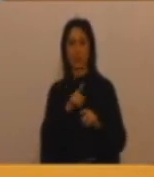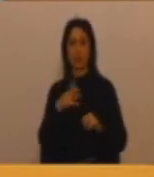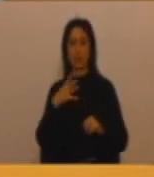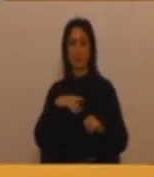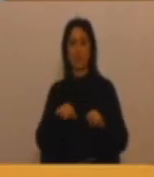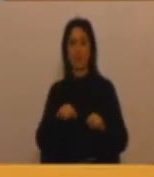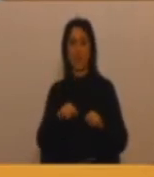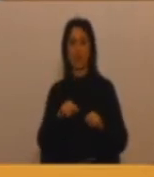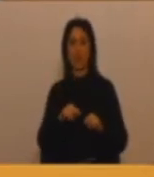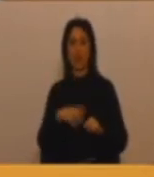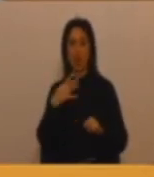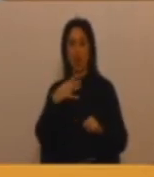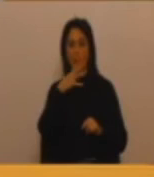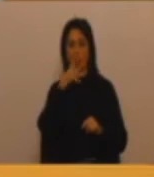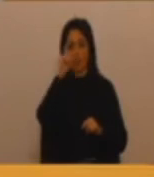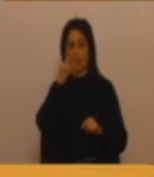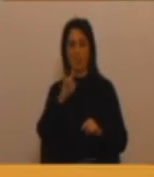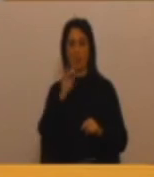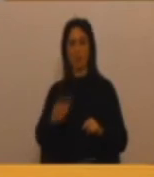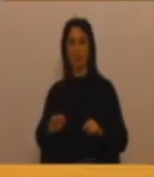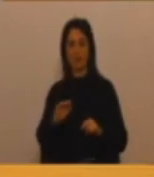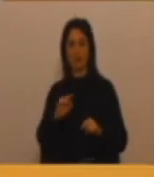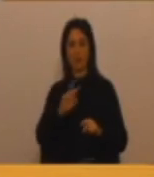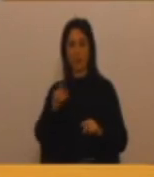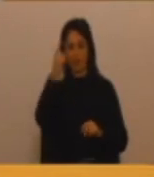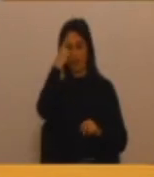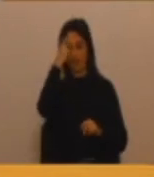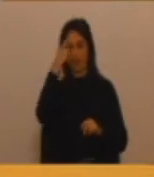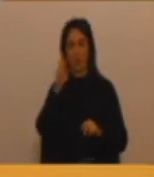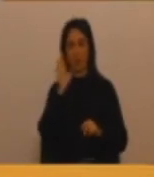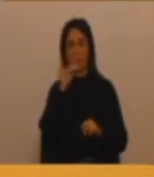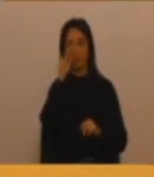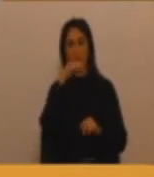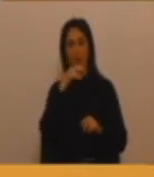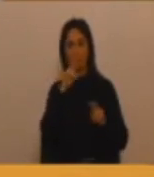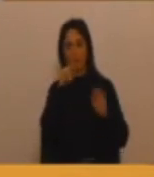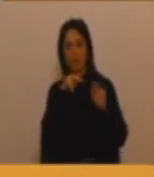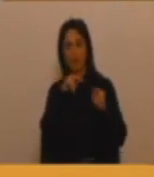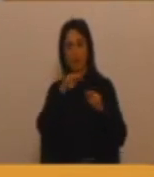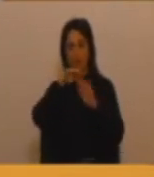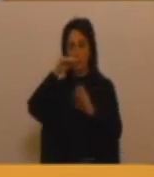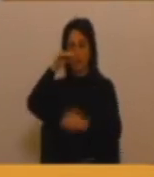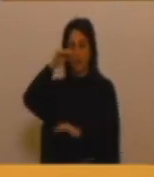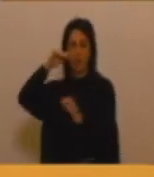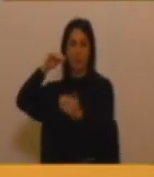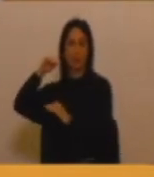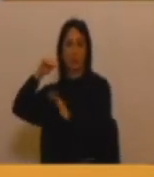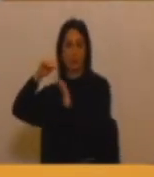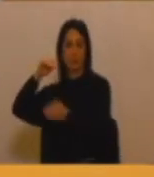საქართველოში 40 წლის კაცის ბავშვად ითვლება მშობლის ფთის ქვეშ. ეს